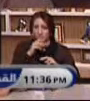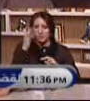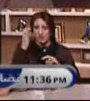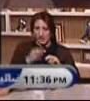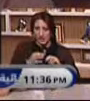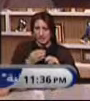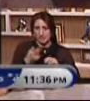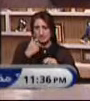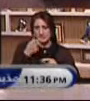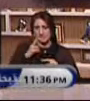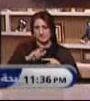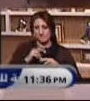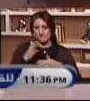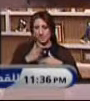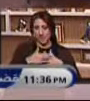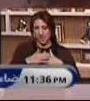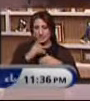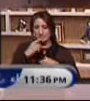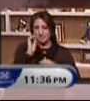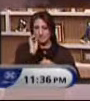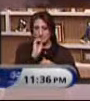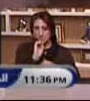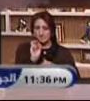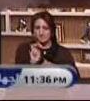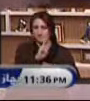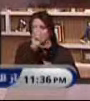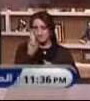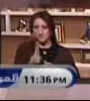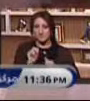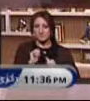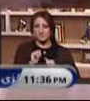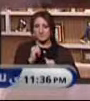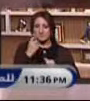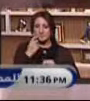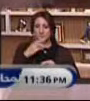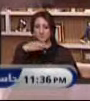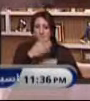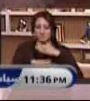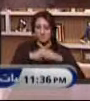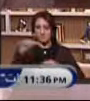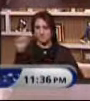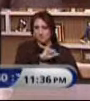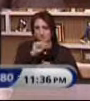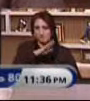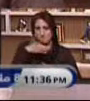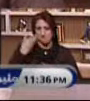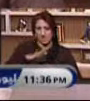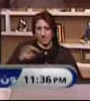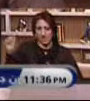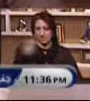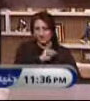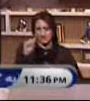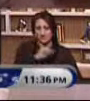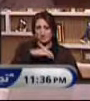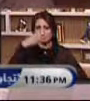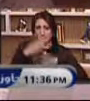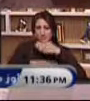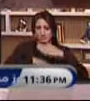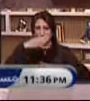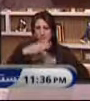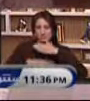فقال الخادم بتاعي وددت لو كنت غسالا أكفن الموتى ولا أبي امر المسلمين يوما